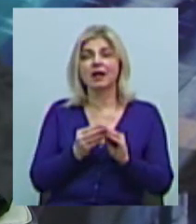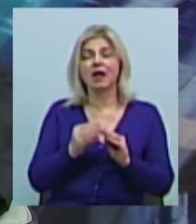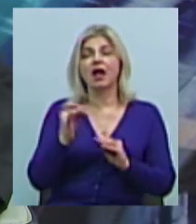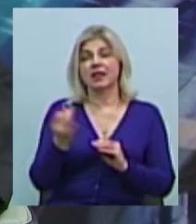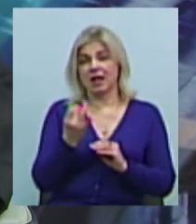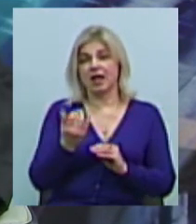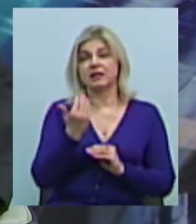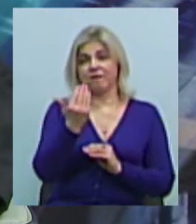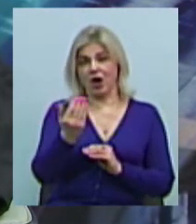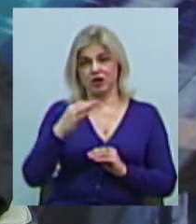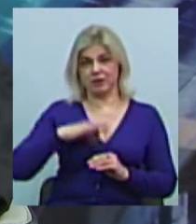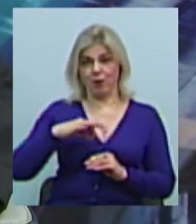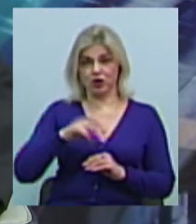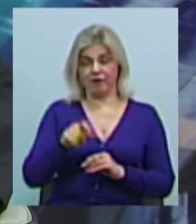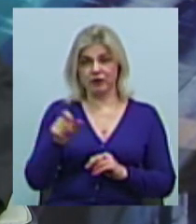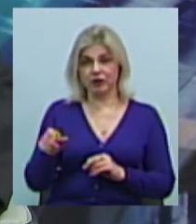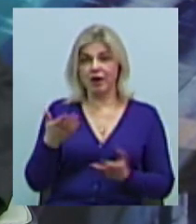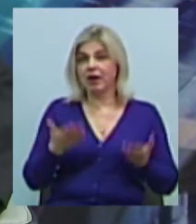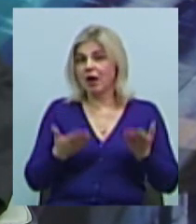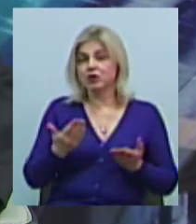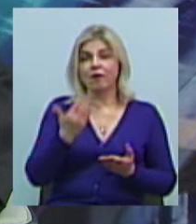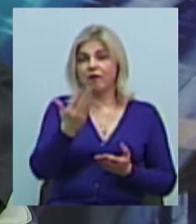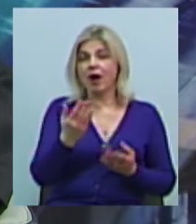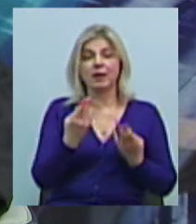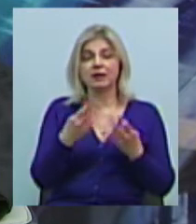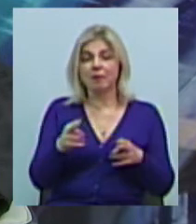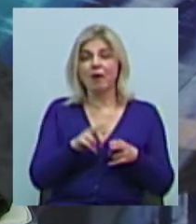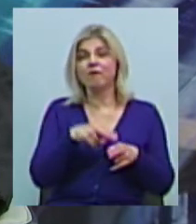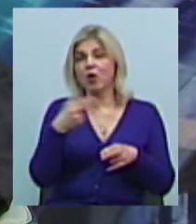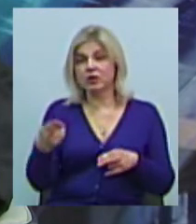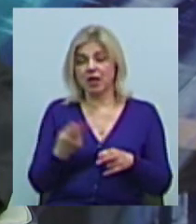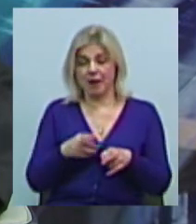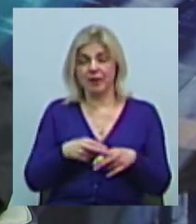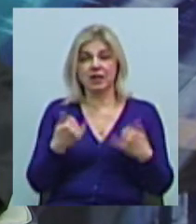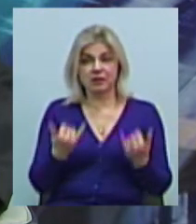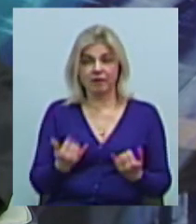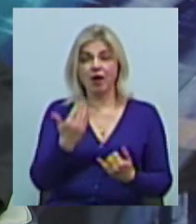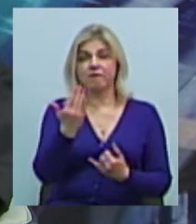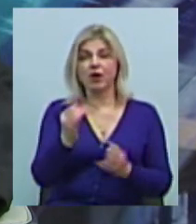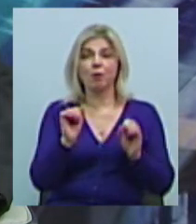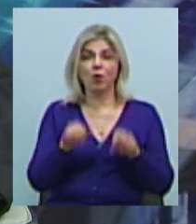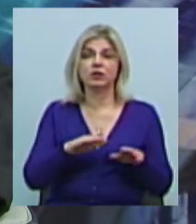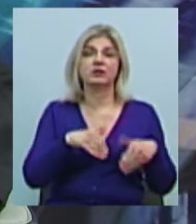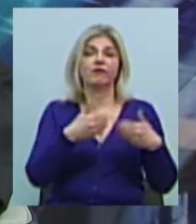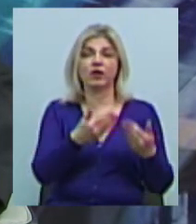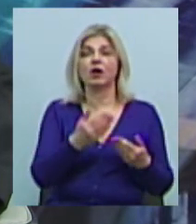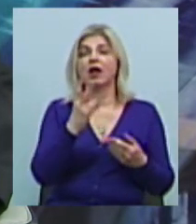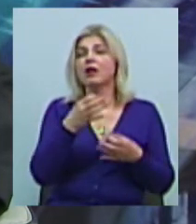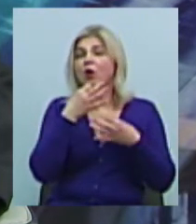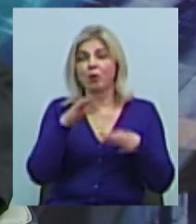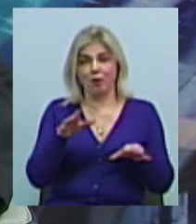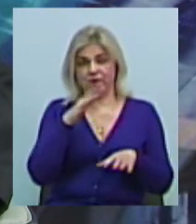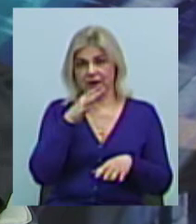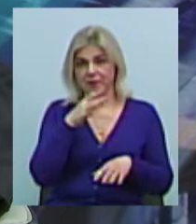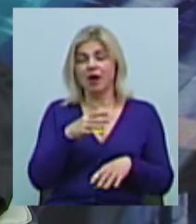саме споживачів. Тобто, якщо вам не потрібно возврат цих коштів саме сьогодні, ви можете звернутися на безмежну